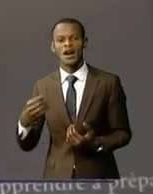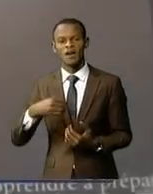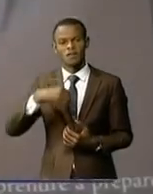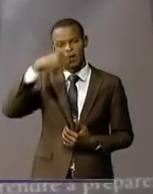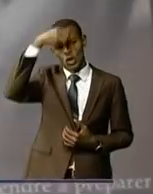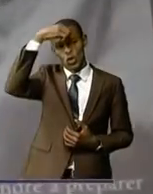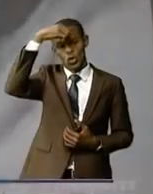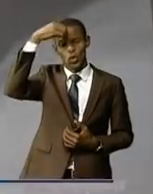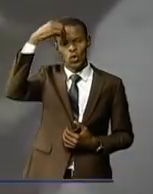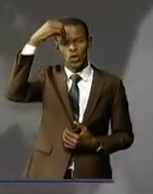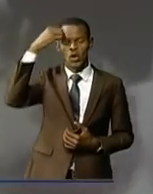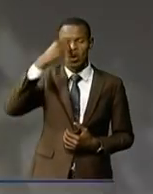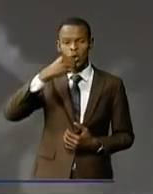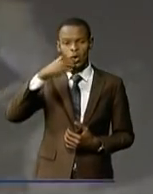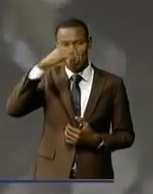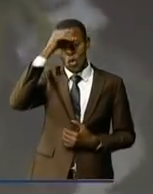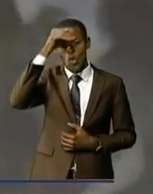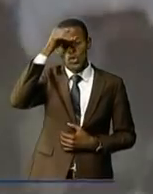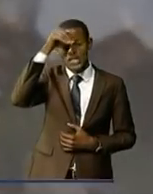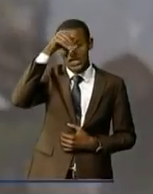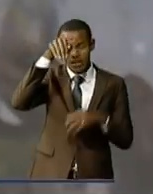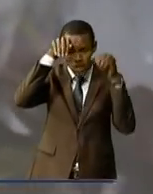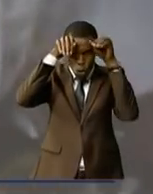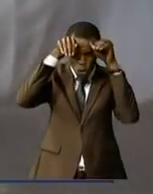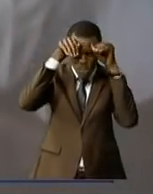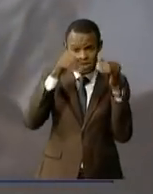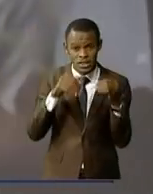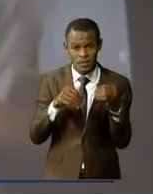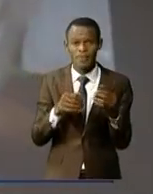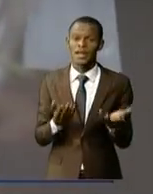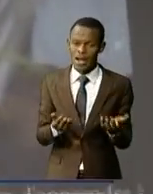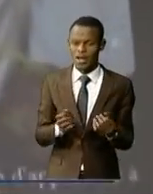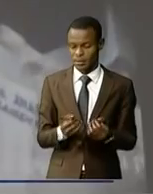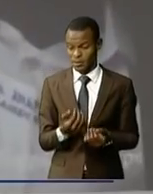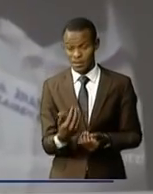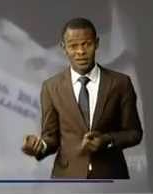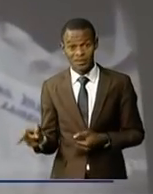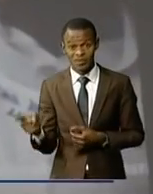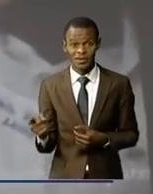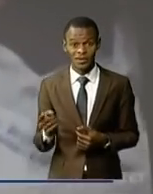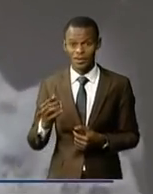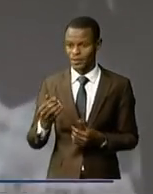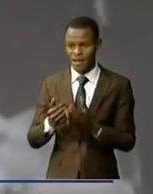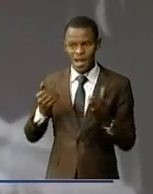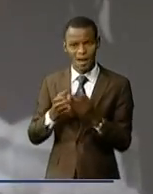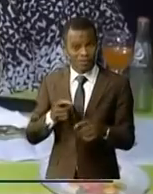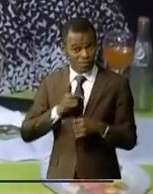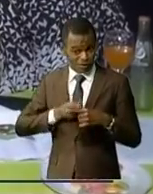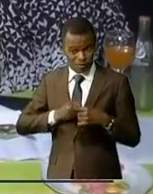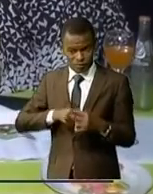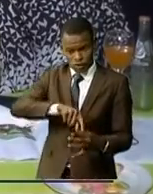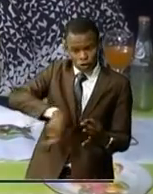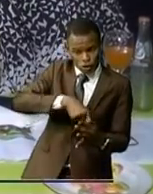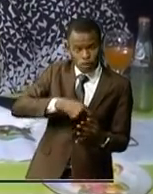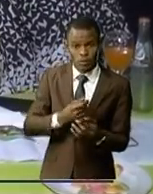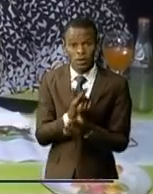peut aussi se réaliser grâce à la formation que dispense l'école Les Amis de Daniel. Objectif, le rendre autonome dans la vie.